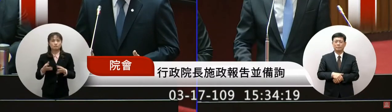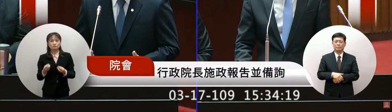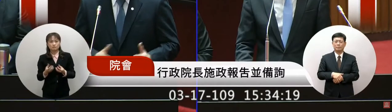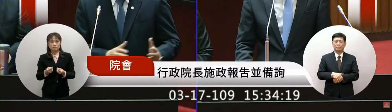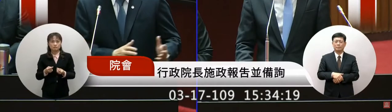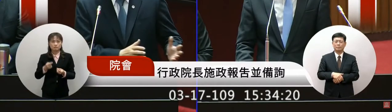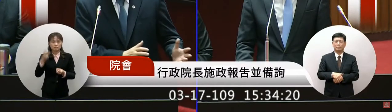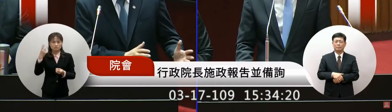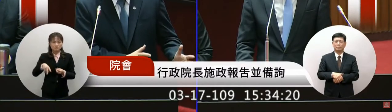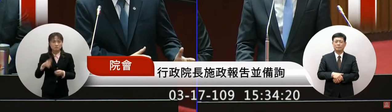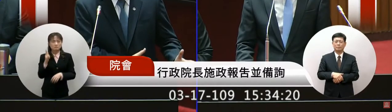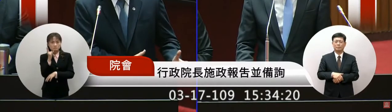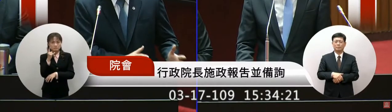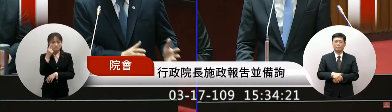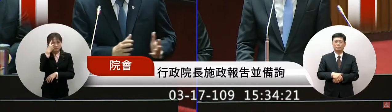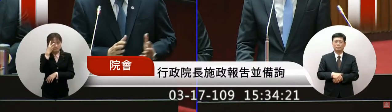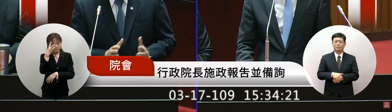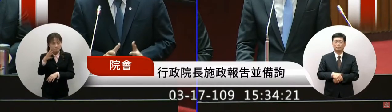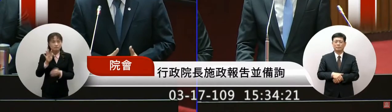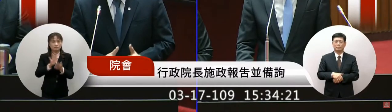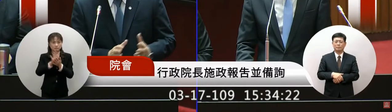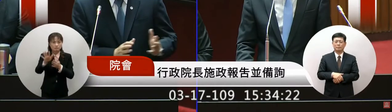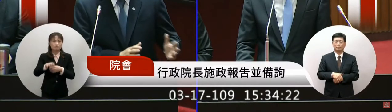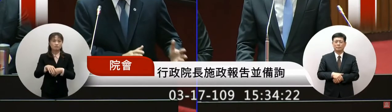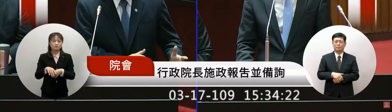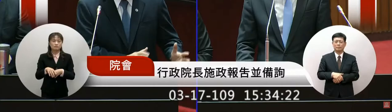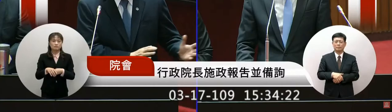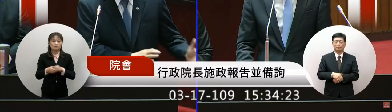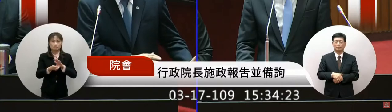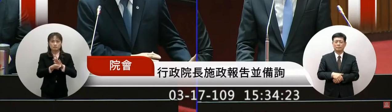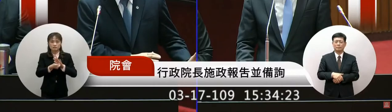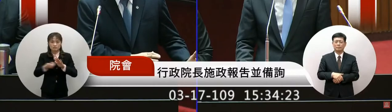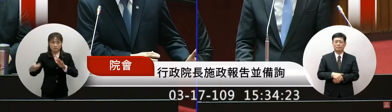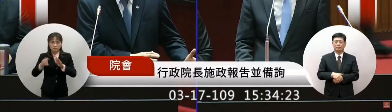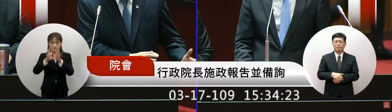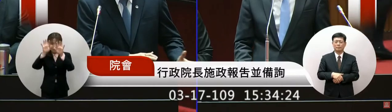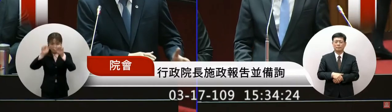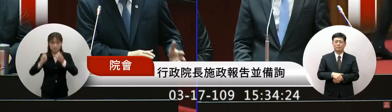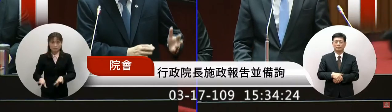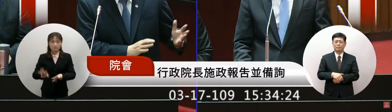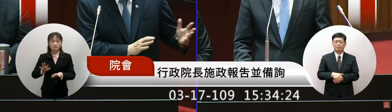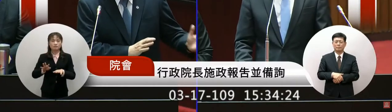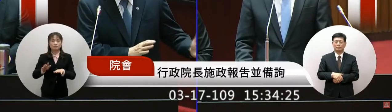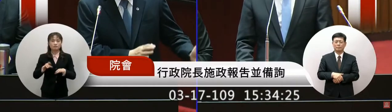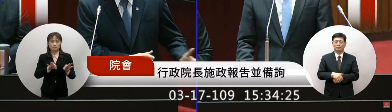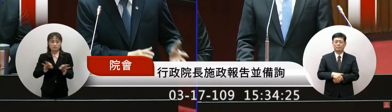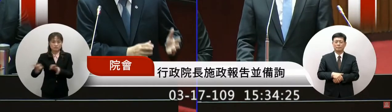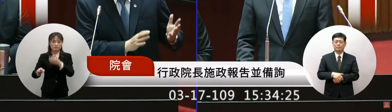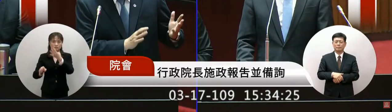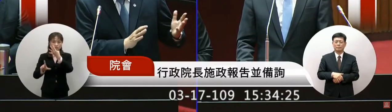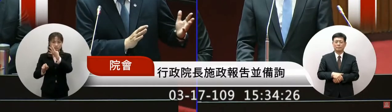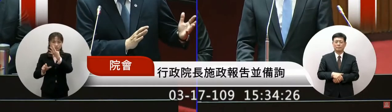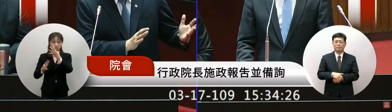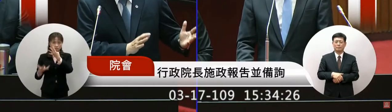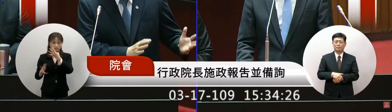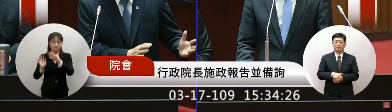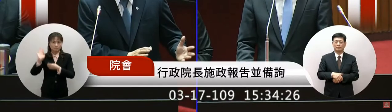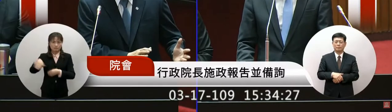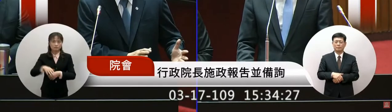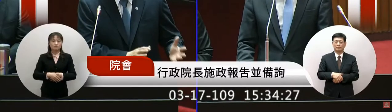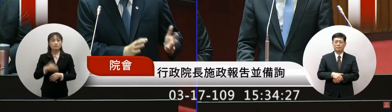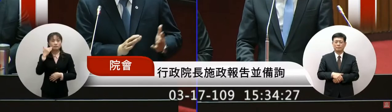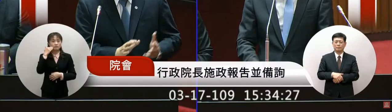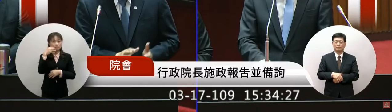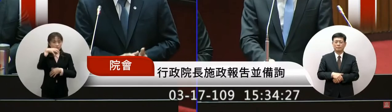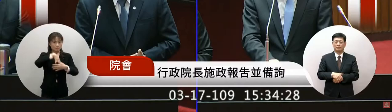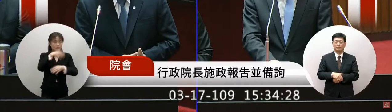天，好，所以我们也呢这个拆迁也延到4月8号以后。那么如果是内政